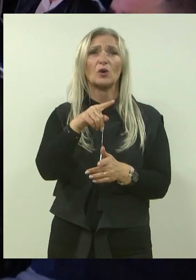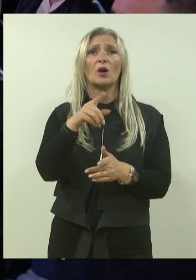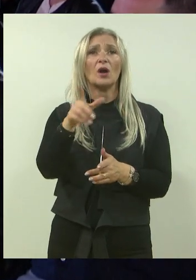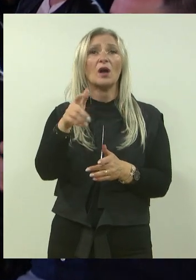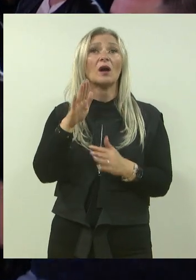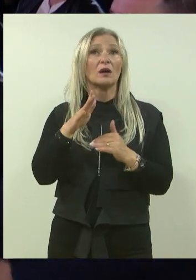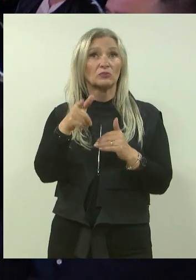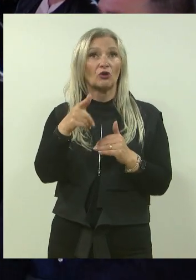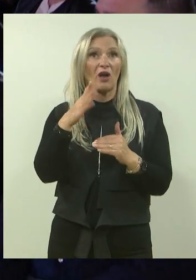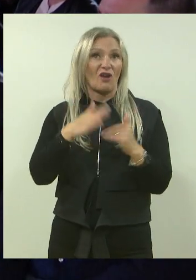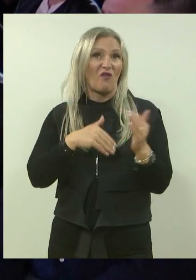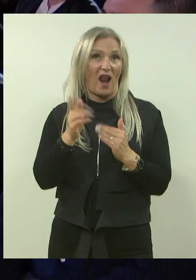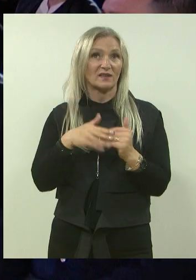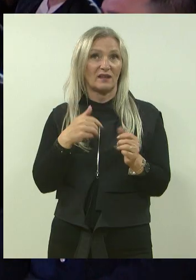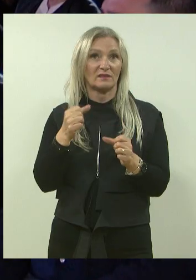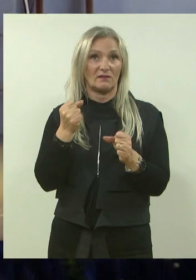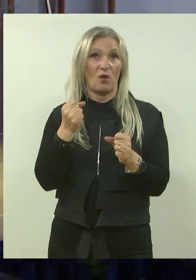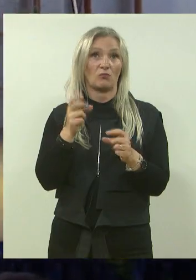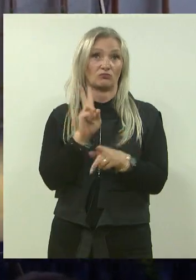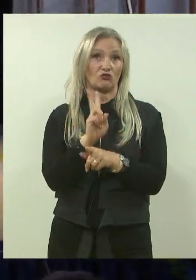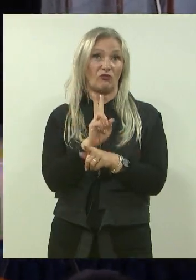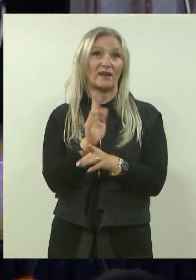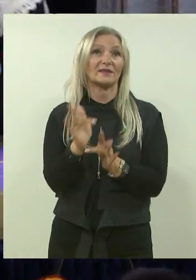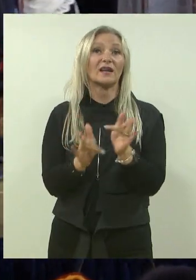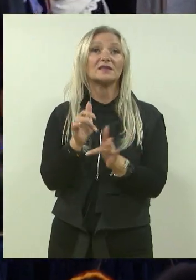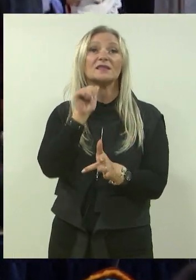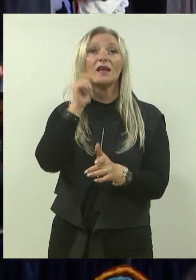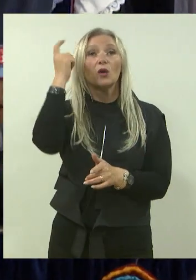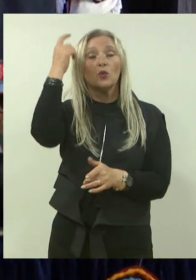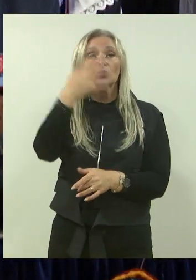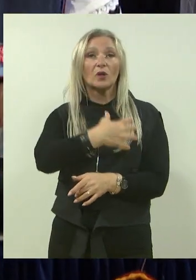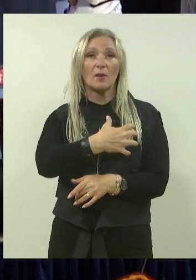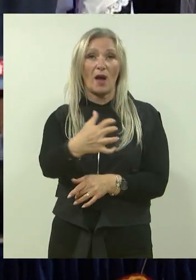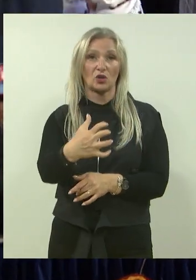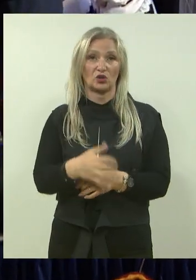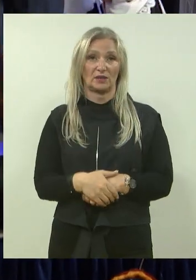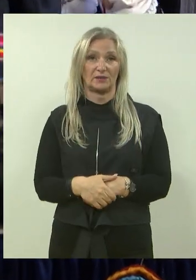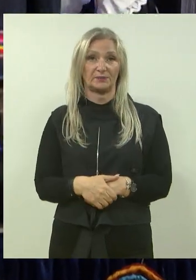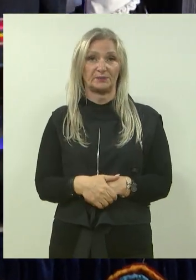garantiraju kvalitetnu izvedbu kao i čuvanje tradicije i kulturne baštine.